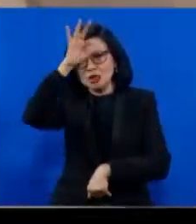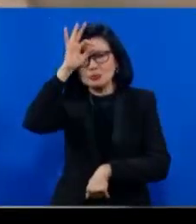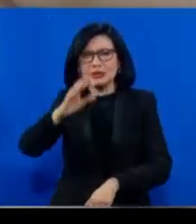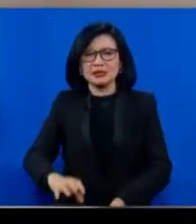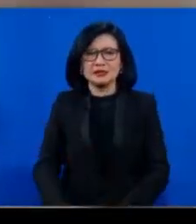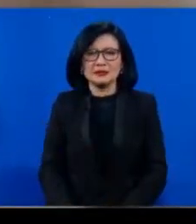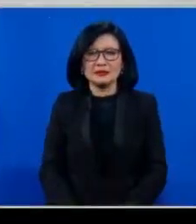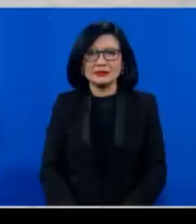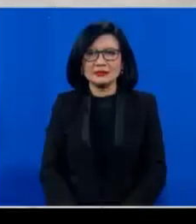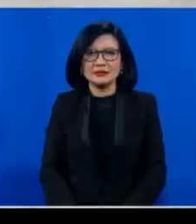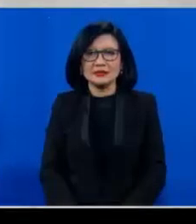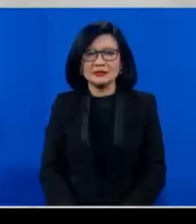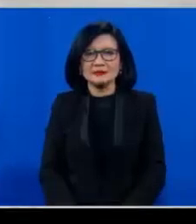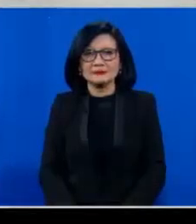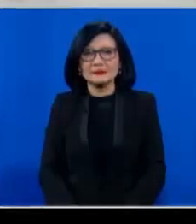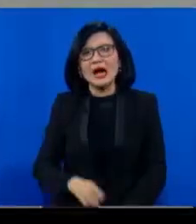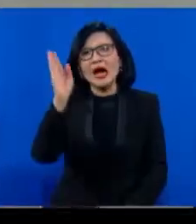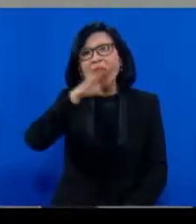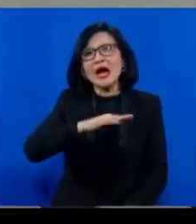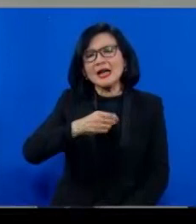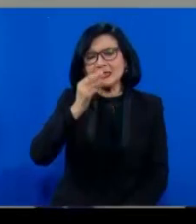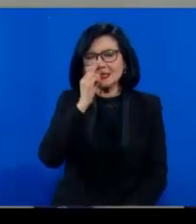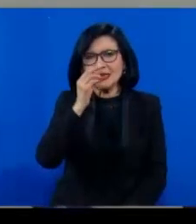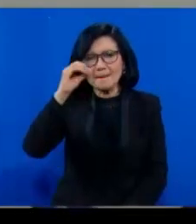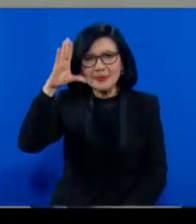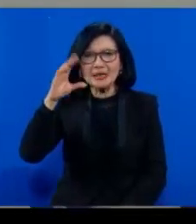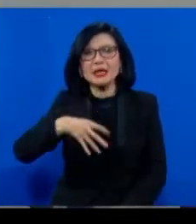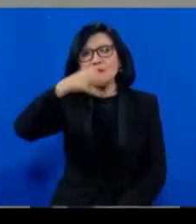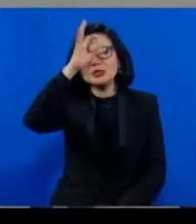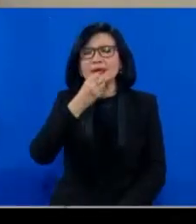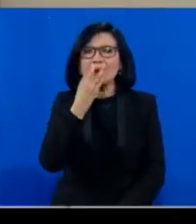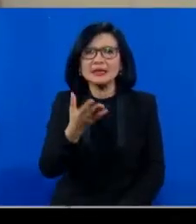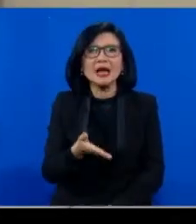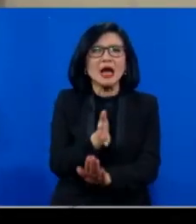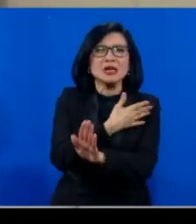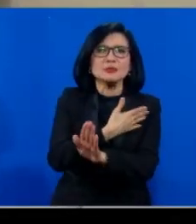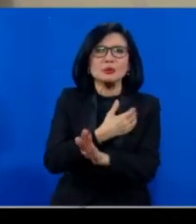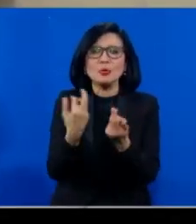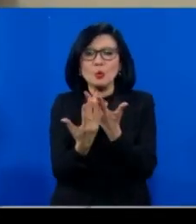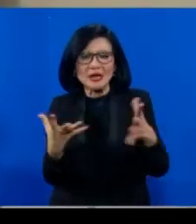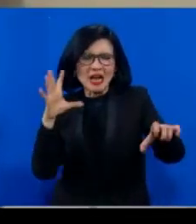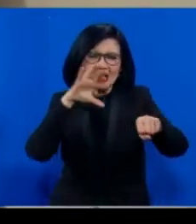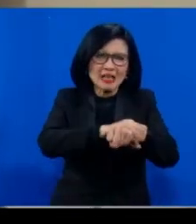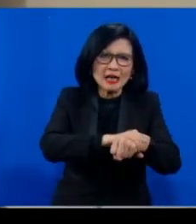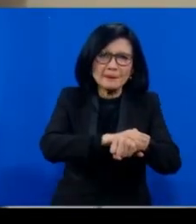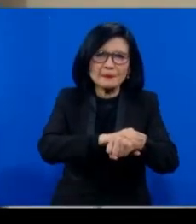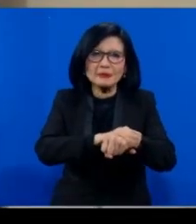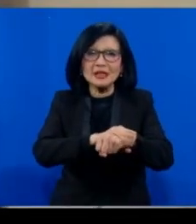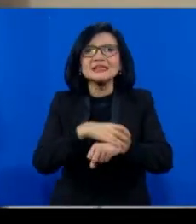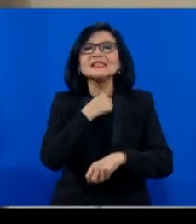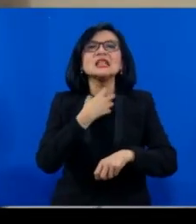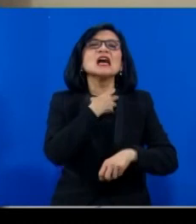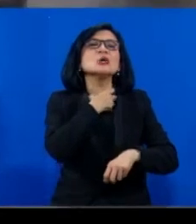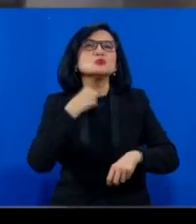Peterongan. Saat dikonfirmasi pada Senin pagi, Kapolsek Peterongan mengatakan, sebelum ditangkap warga, tersangka sempat merampas kalung emas